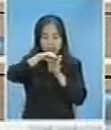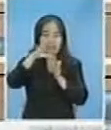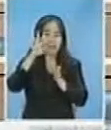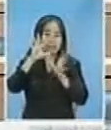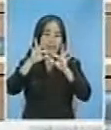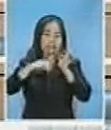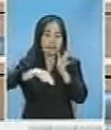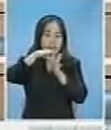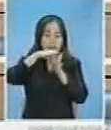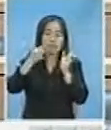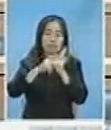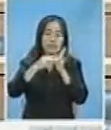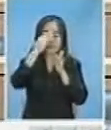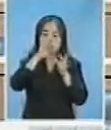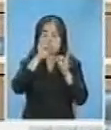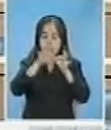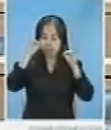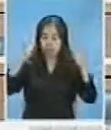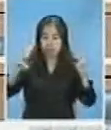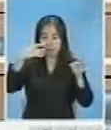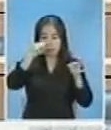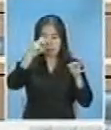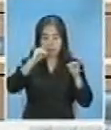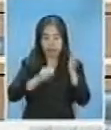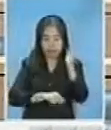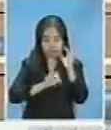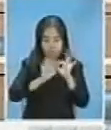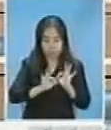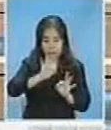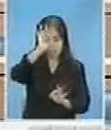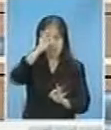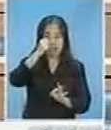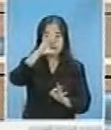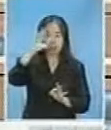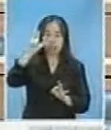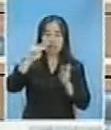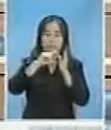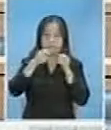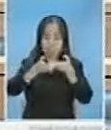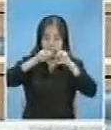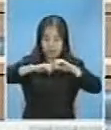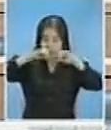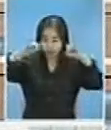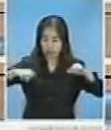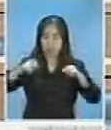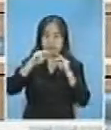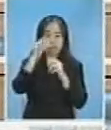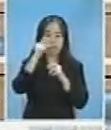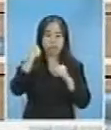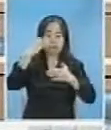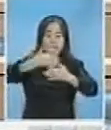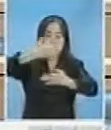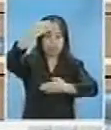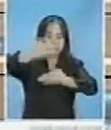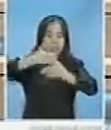ครับสภาพคลองกว้าง10เมตรความยาวสัก15เมตรถ้าเราขยายได้สัก30เมตรครับรับรองครับมีประตูระบายน้